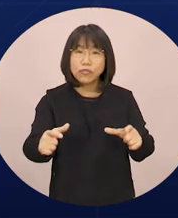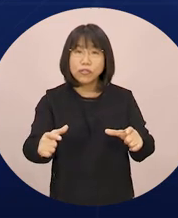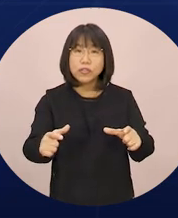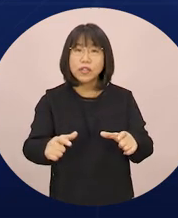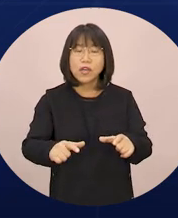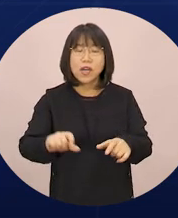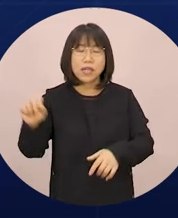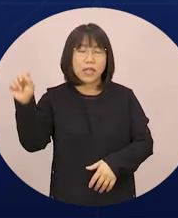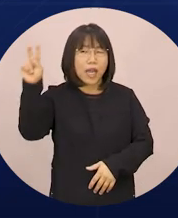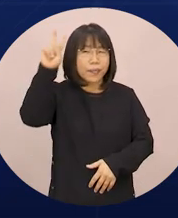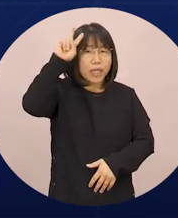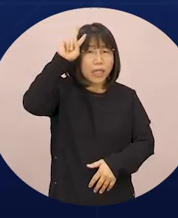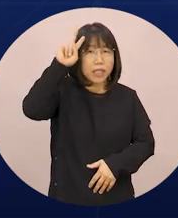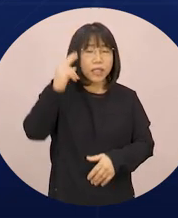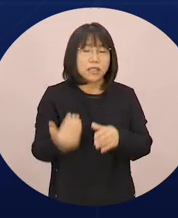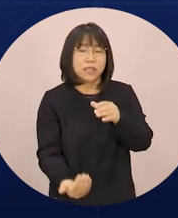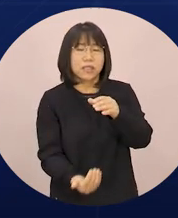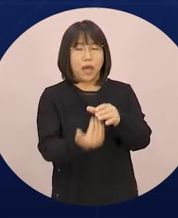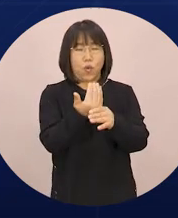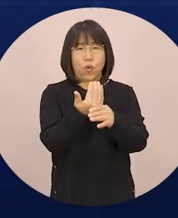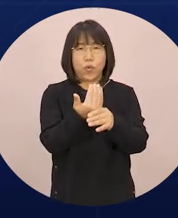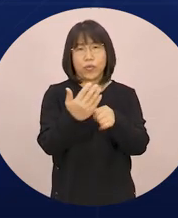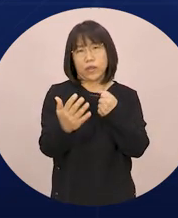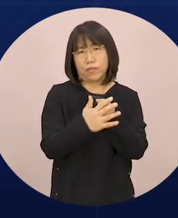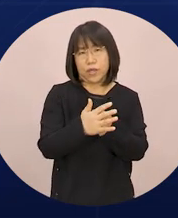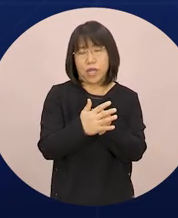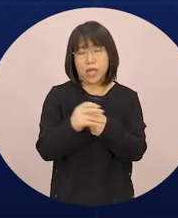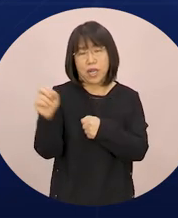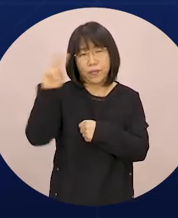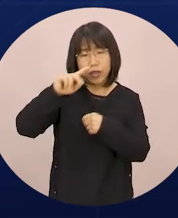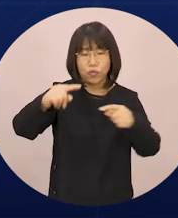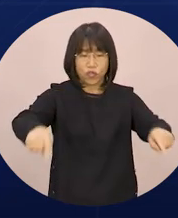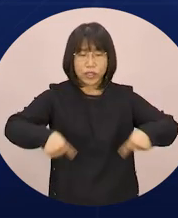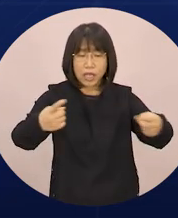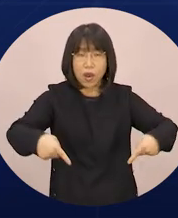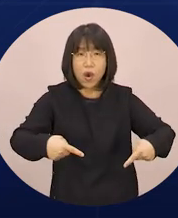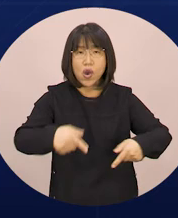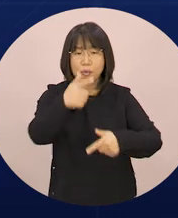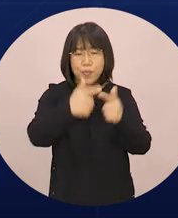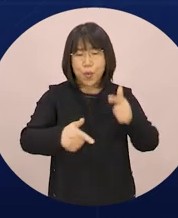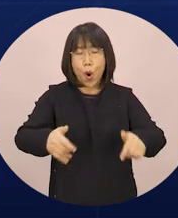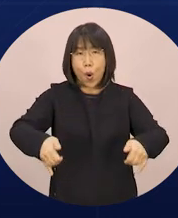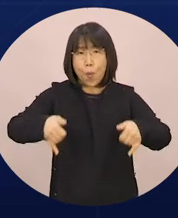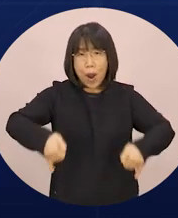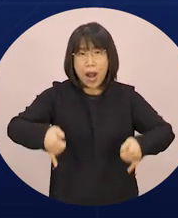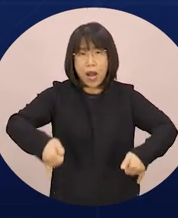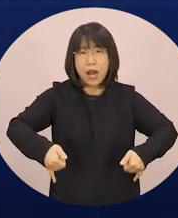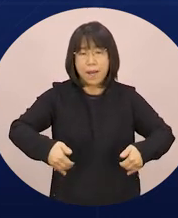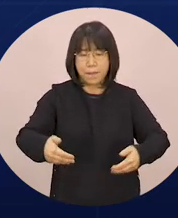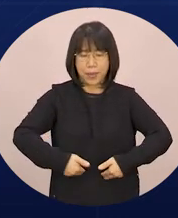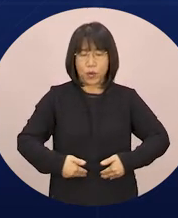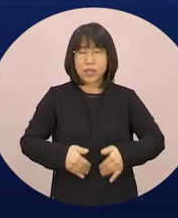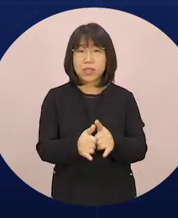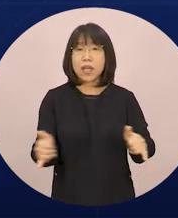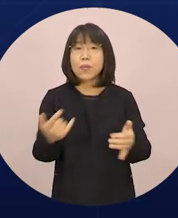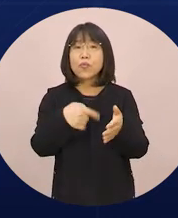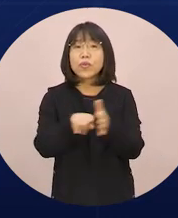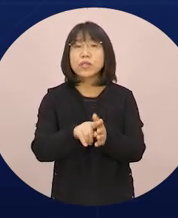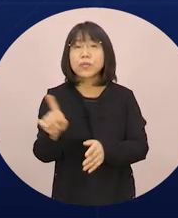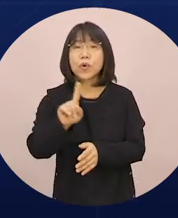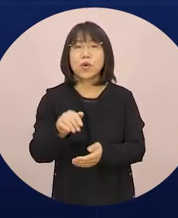강서구는 일시적인 장애나 갑작스런 사고로 휠체어나 목발 등 재활보조기구가 필요한 구민들을